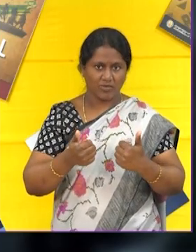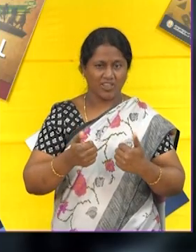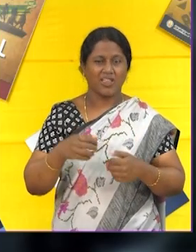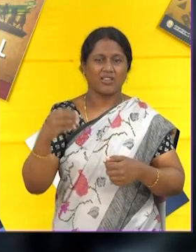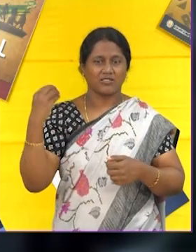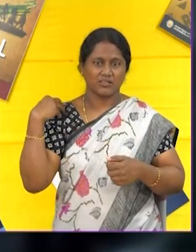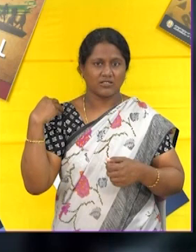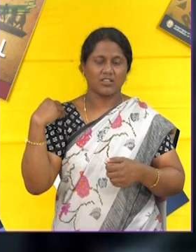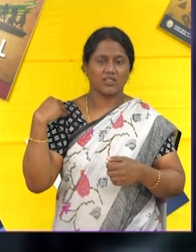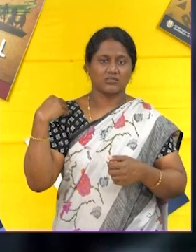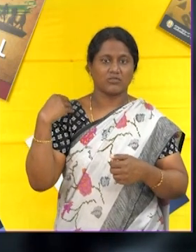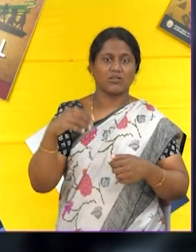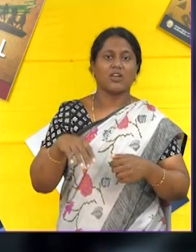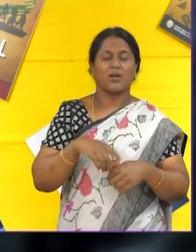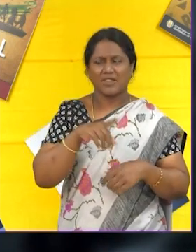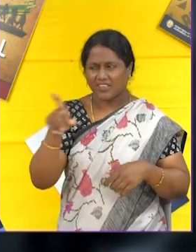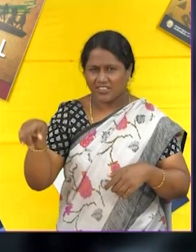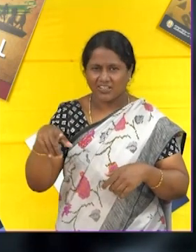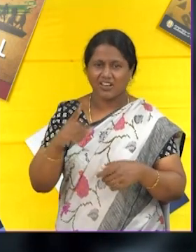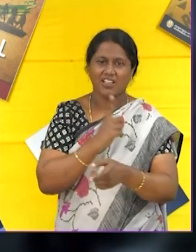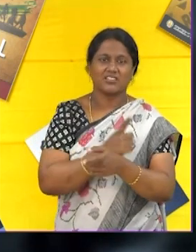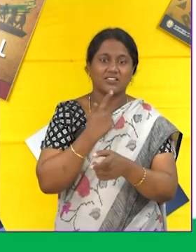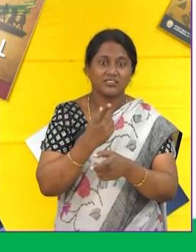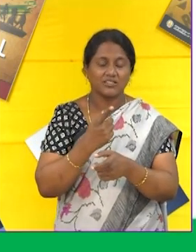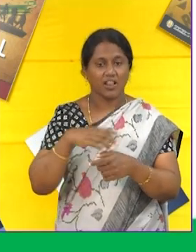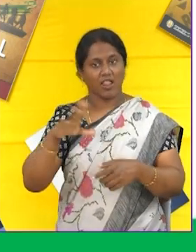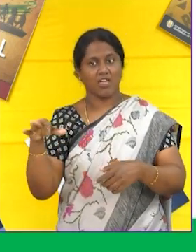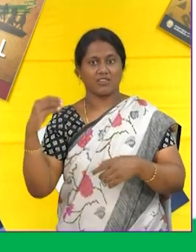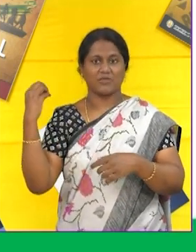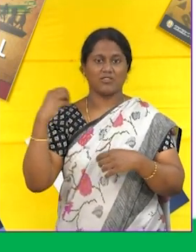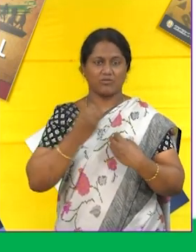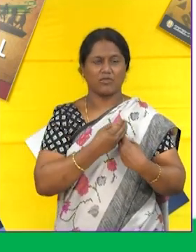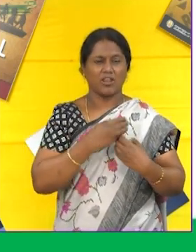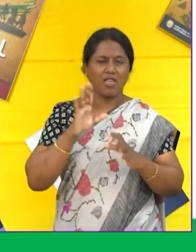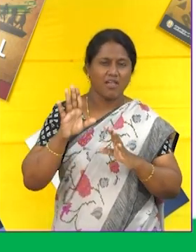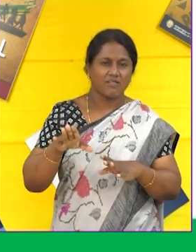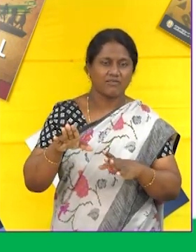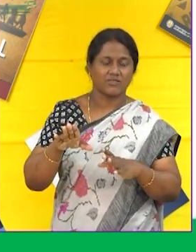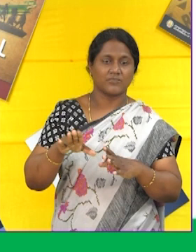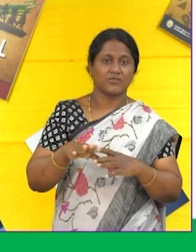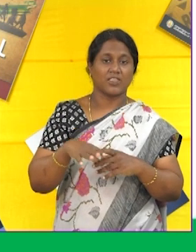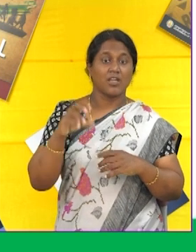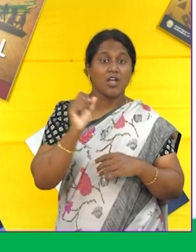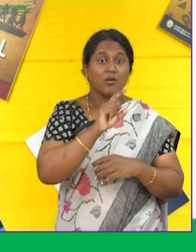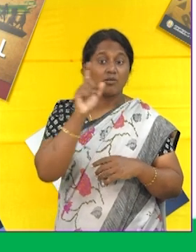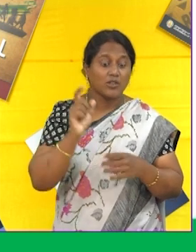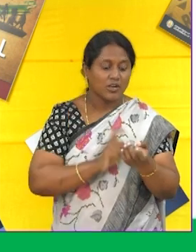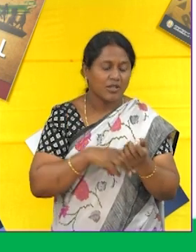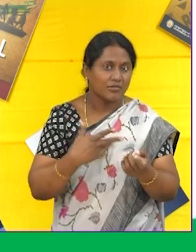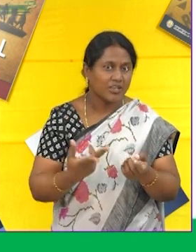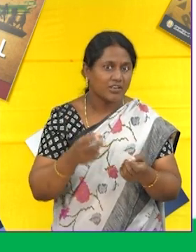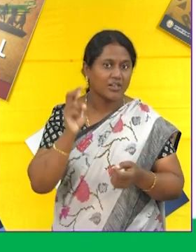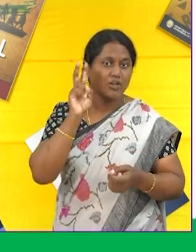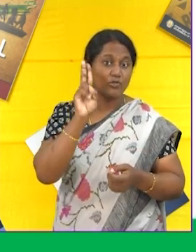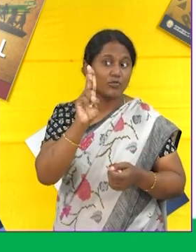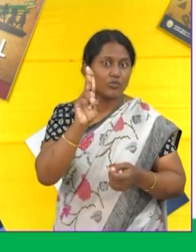கைண்ட் ஆஃப் அட்டாக்ஸில் தான் இருந்திருப்பாங்க போல அப்படின்னு ஆத்தர் சொல்கிறார். இட் வாஸ் நவ் அபவுட் 2 o'clock ஆஃப் அ மூன்லெஸ் நைட். இப்போ